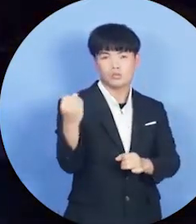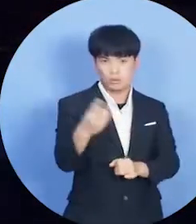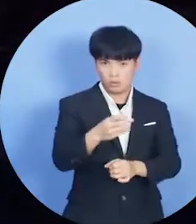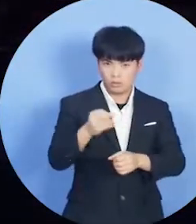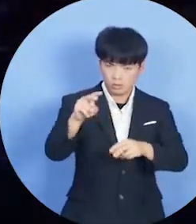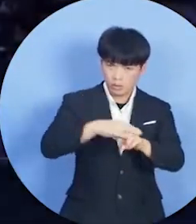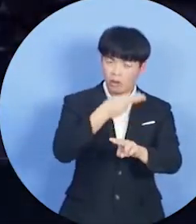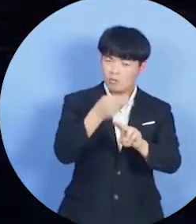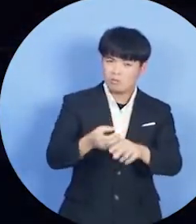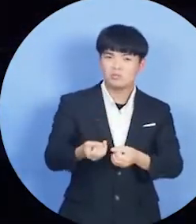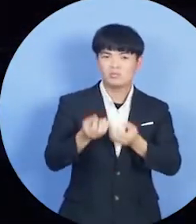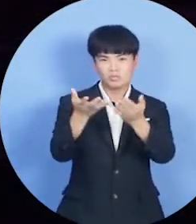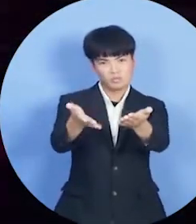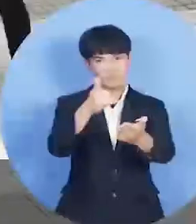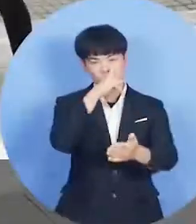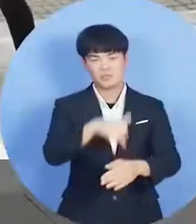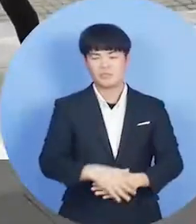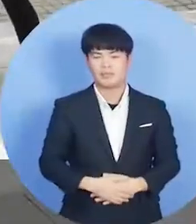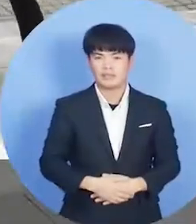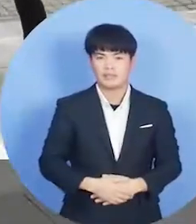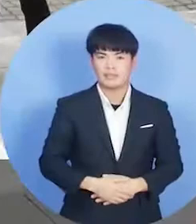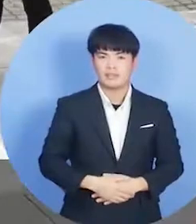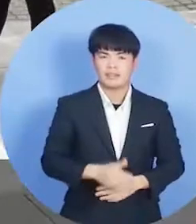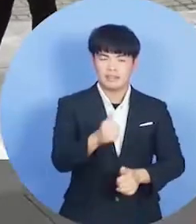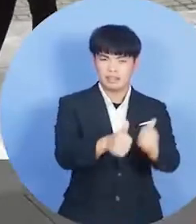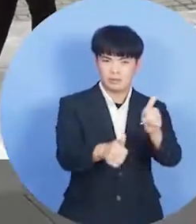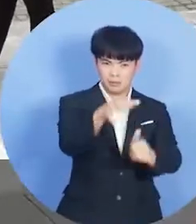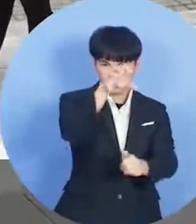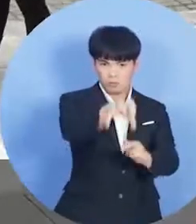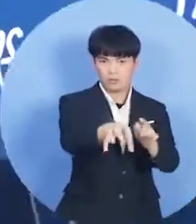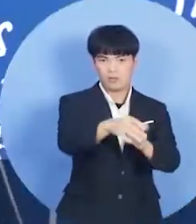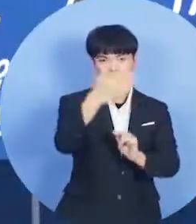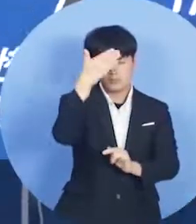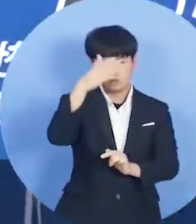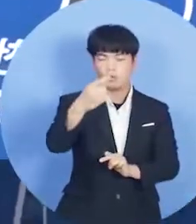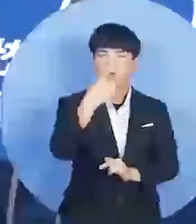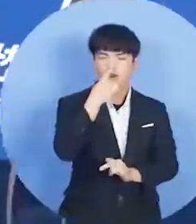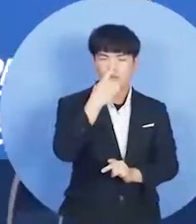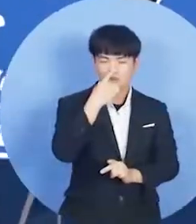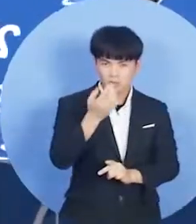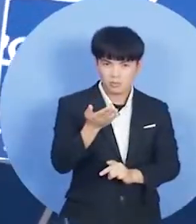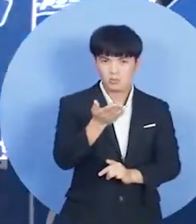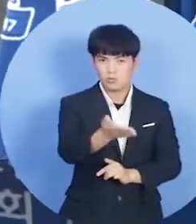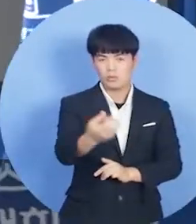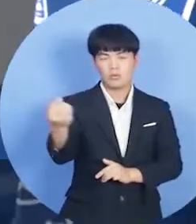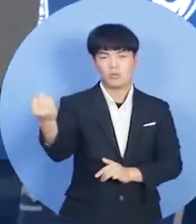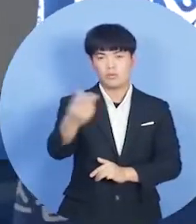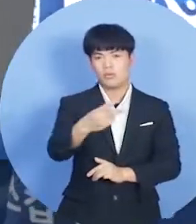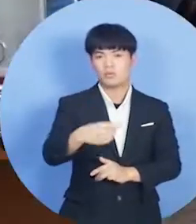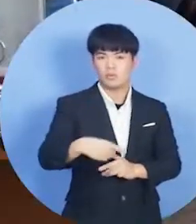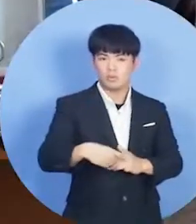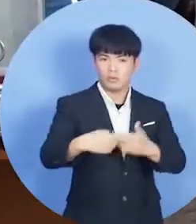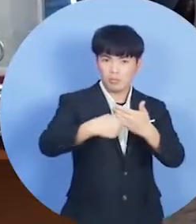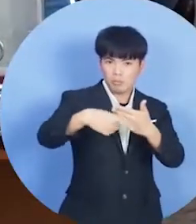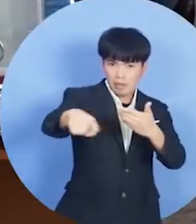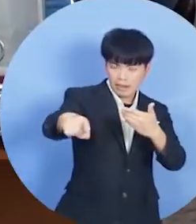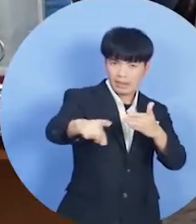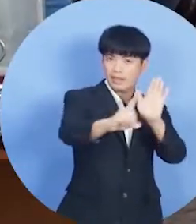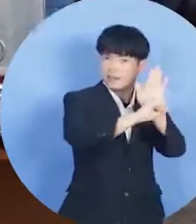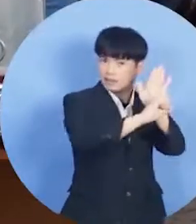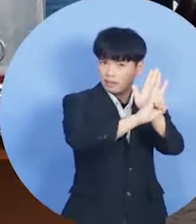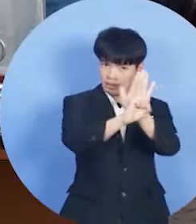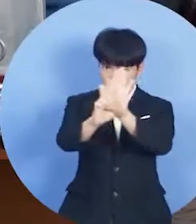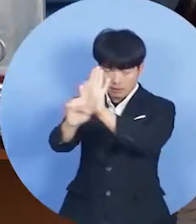나눠주는 행사도 가졌습니다. 대회장에는 팬들을 위해 무료로 커피를 제공하고 야외 전광판을 설치해